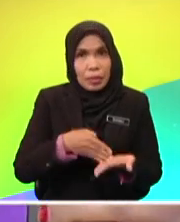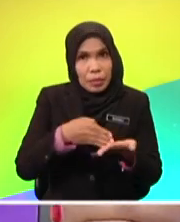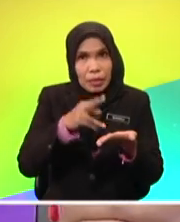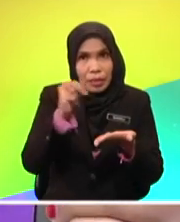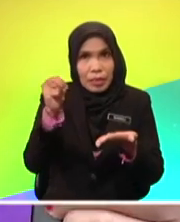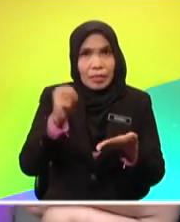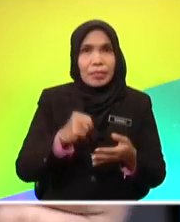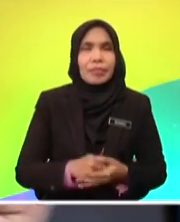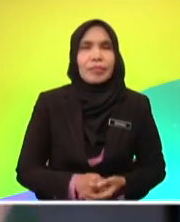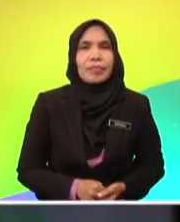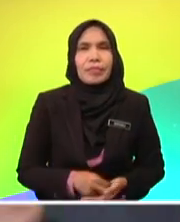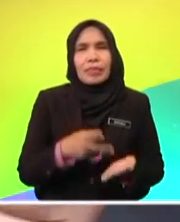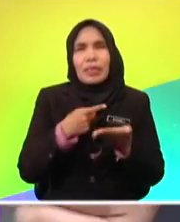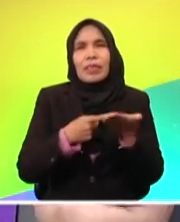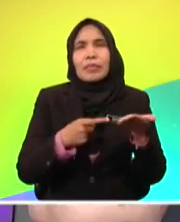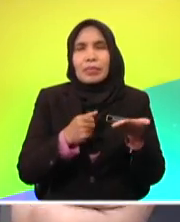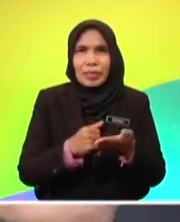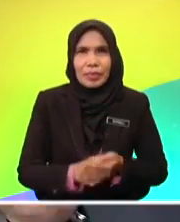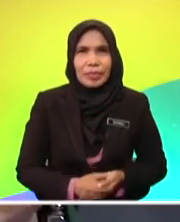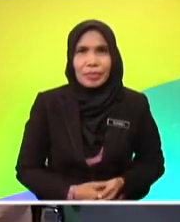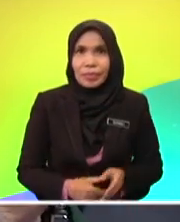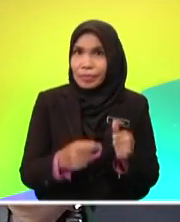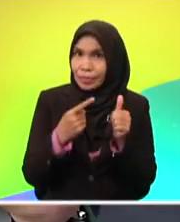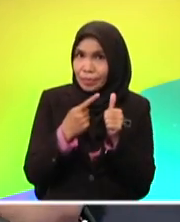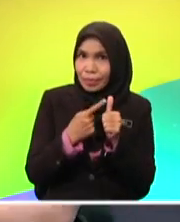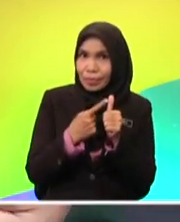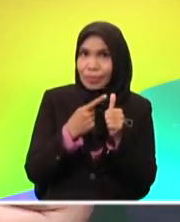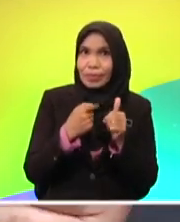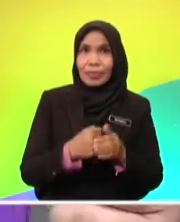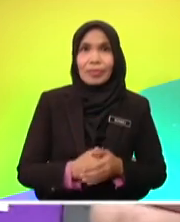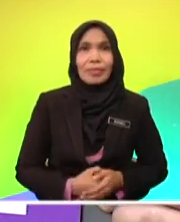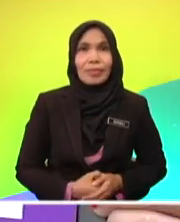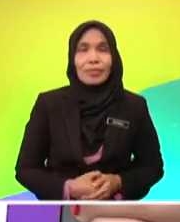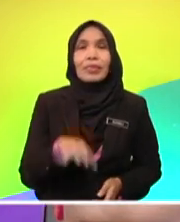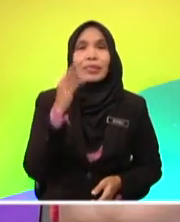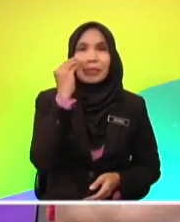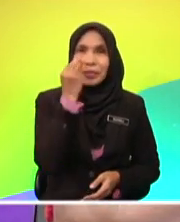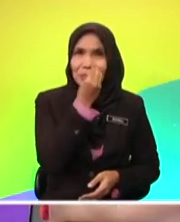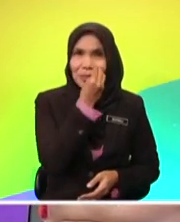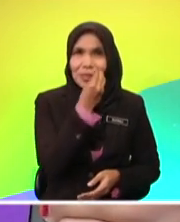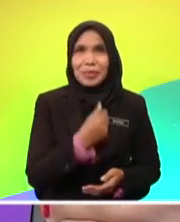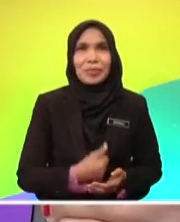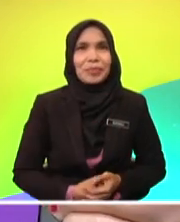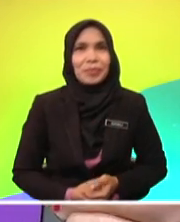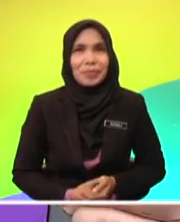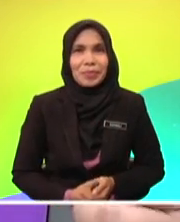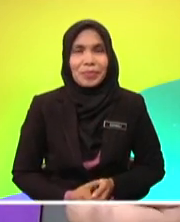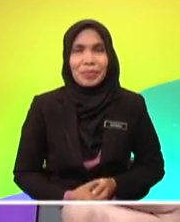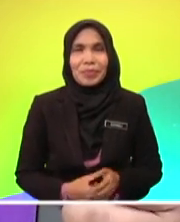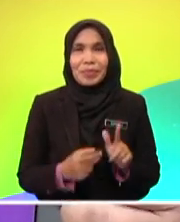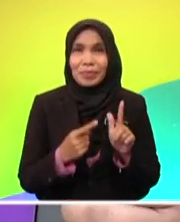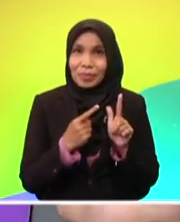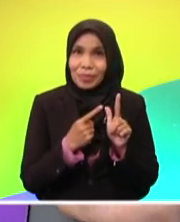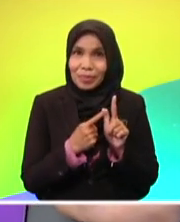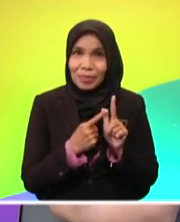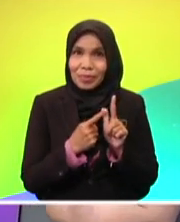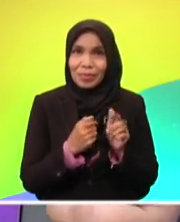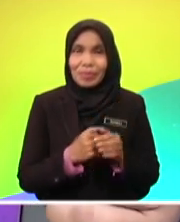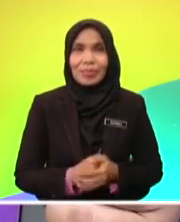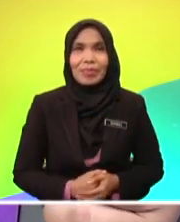tumbuhan tu? Okey, bahagian yang pertama kita boleh lihat kat sini, bunga. Bunga. Okey, yang kedua